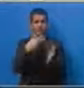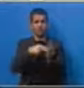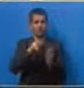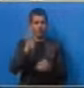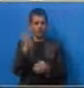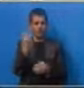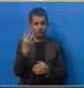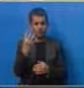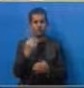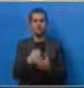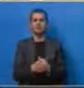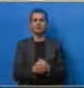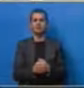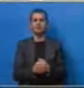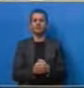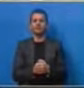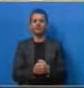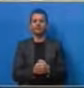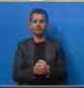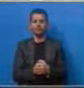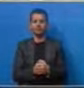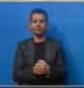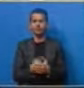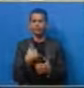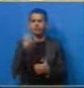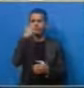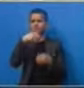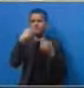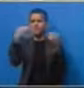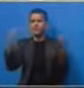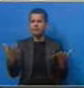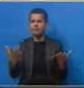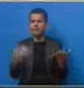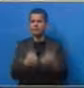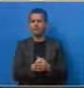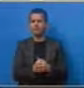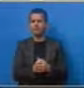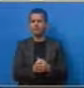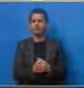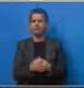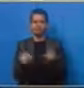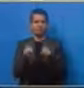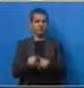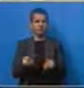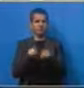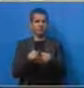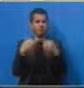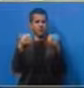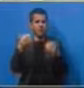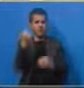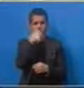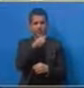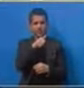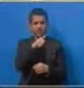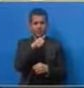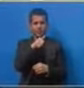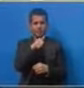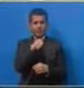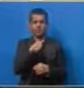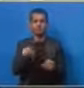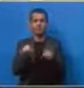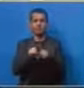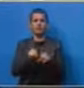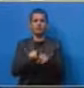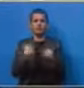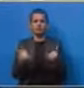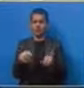vitit 2014. Me qëllim e lexova fjalën time të njëjtë, për fjalimin e njëjtë, për shkak se edhe